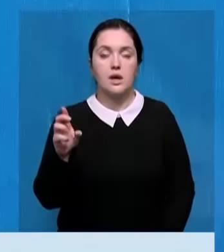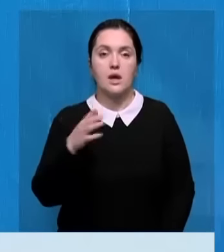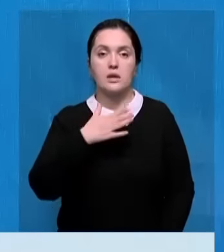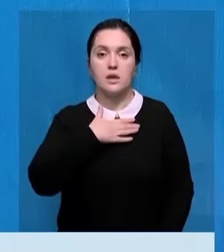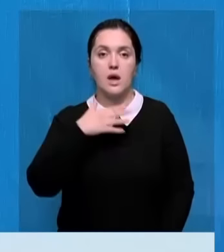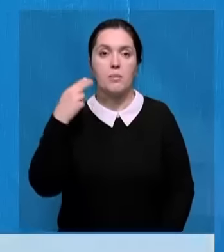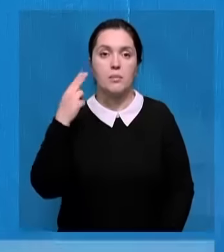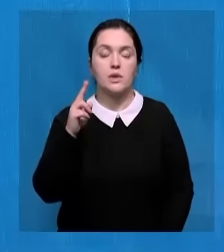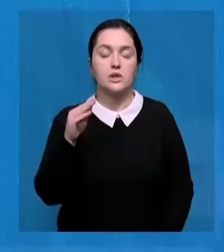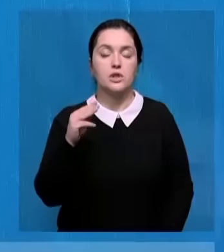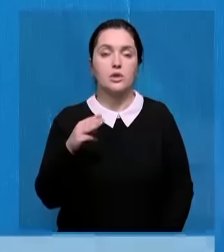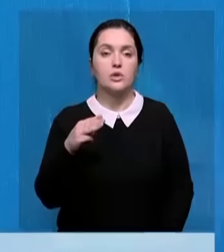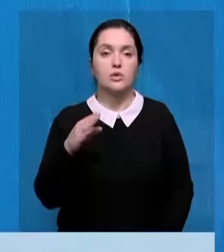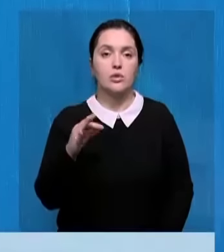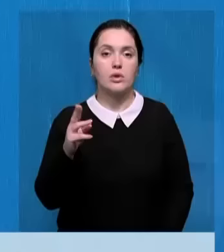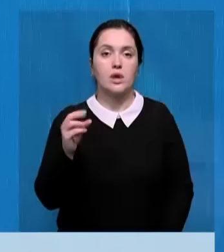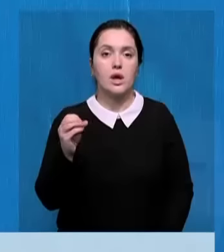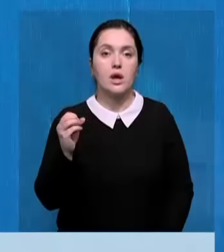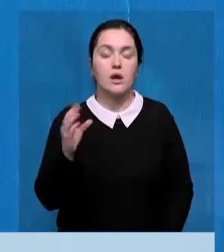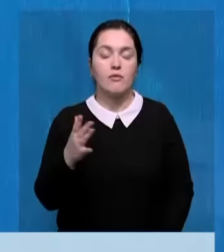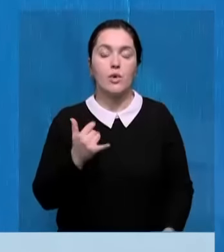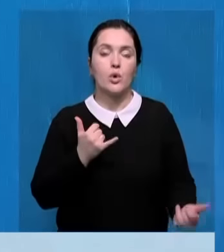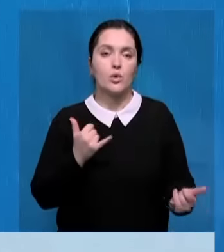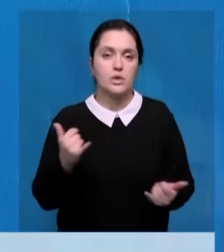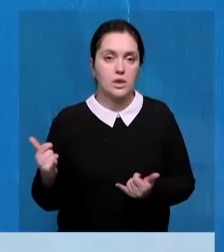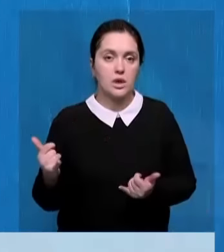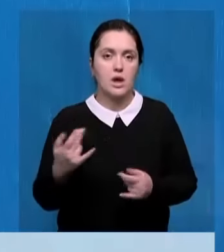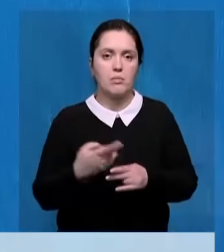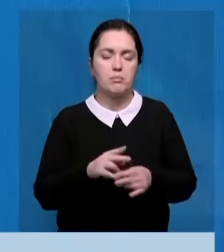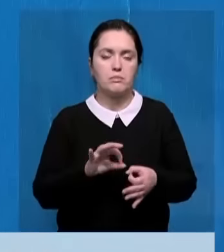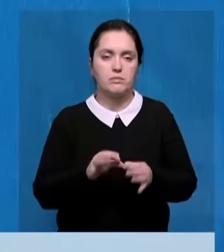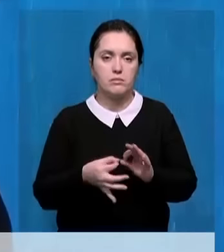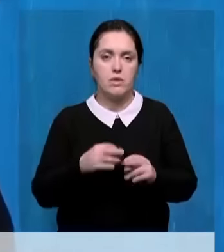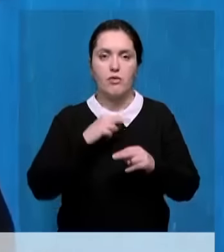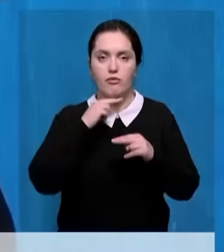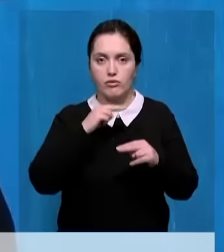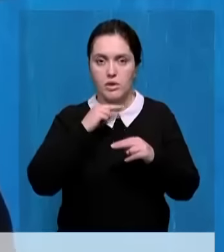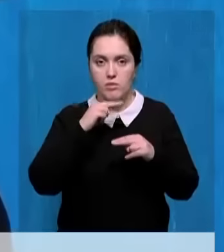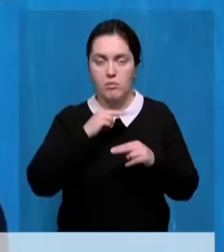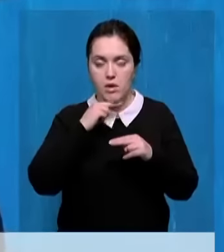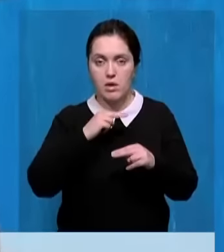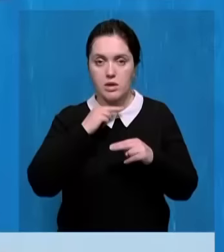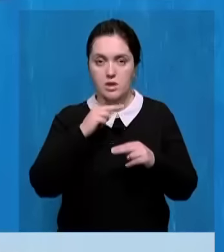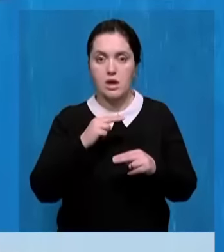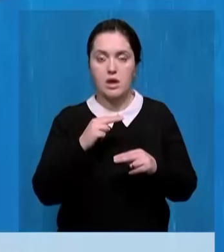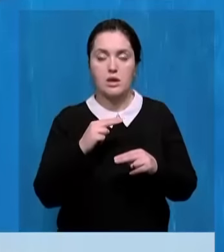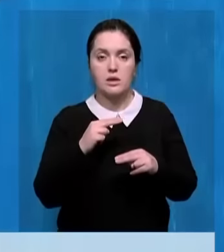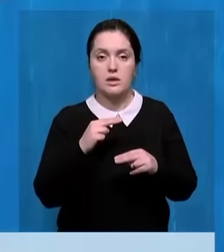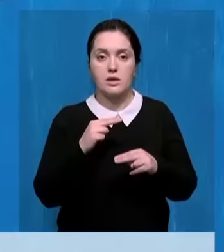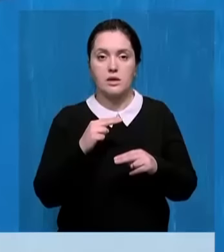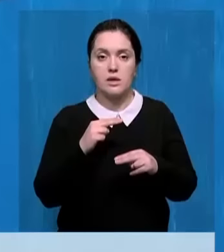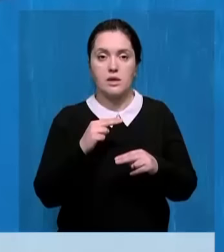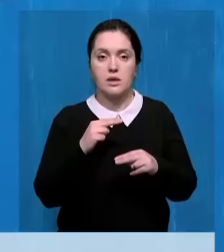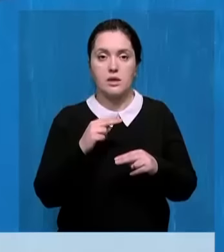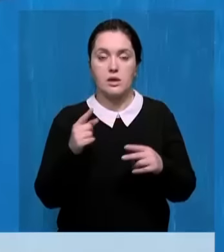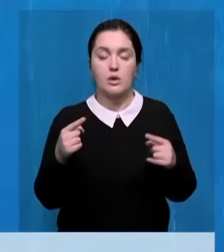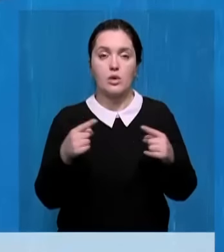президент Касым-Жомарт Кемелевич Токаев уделяет особое пристальное внимание. Сегодняшнее событие – это